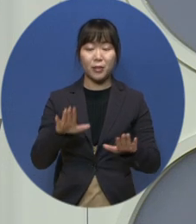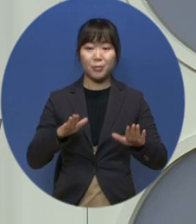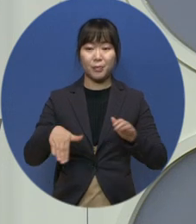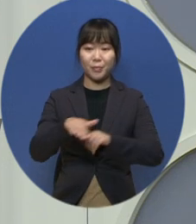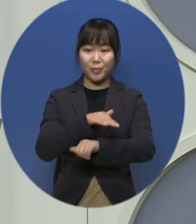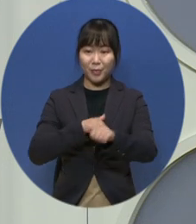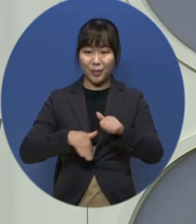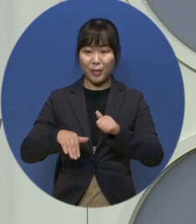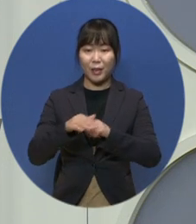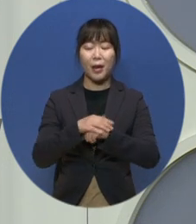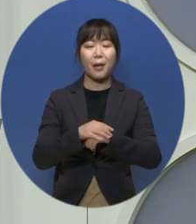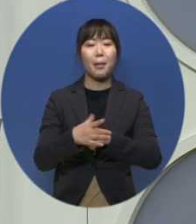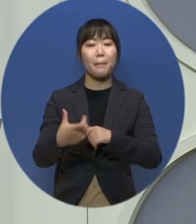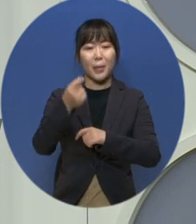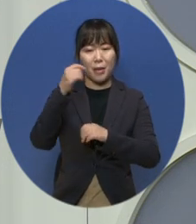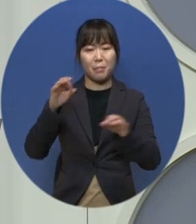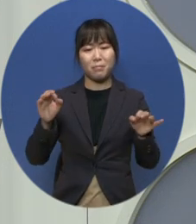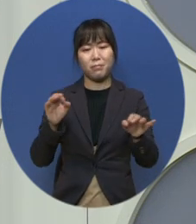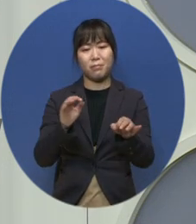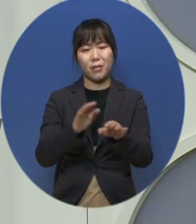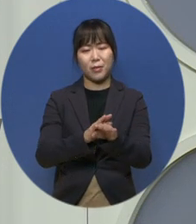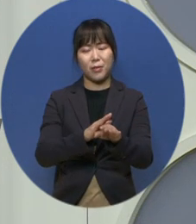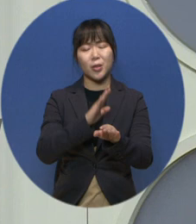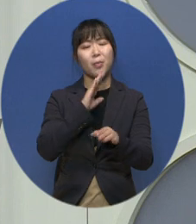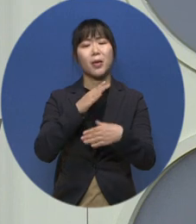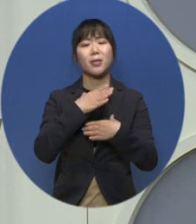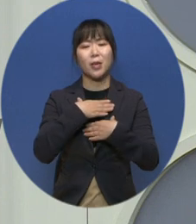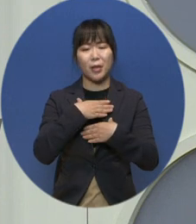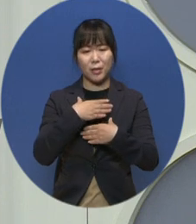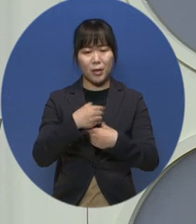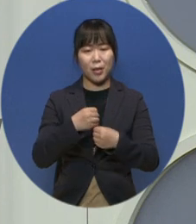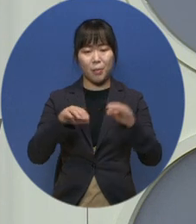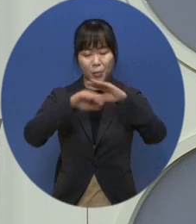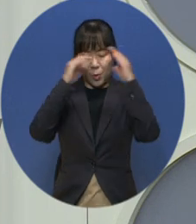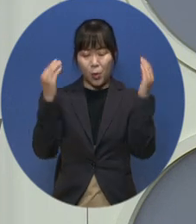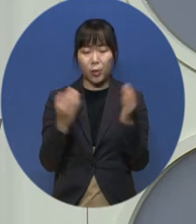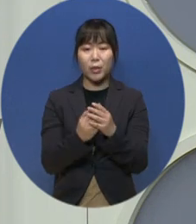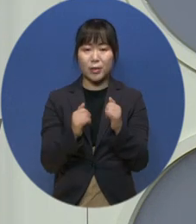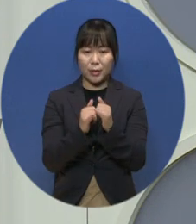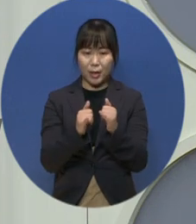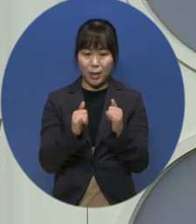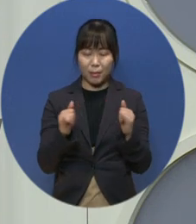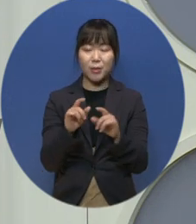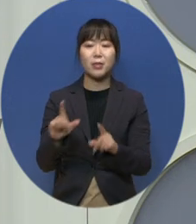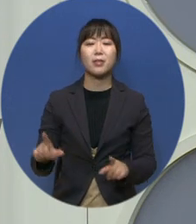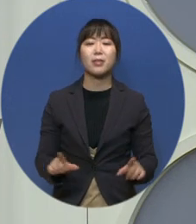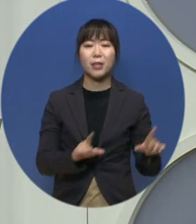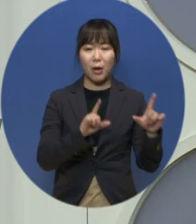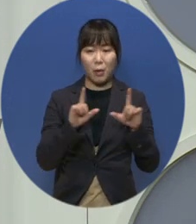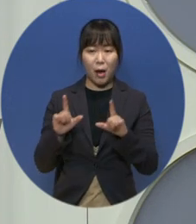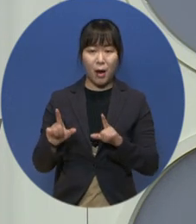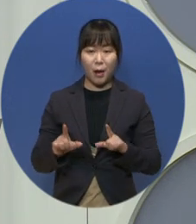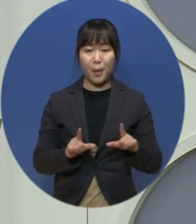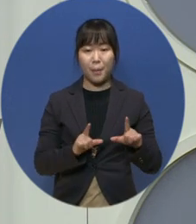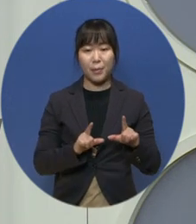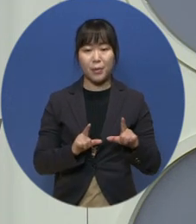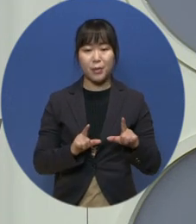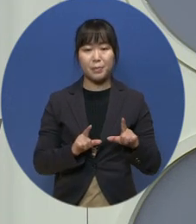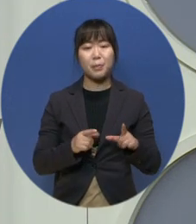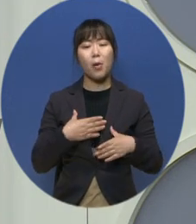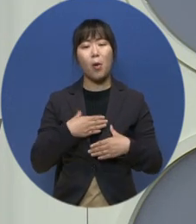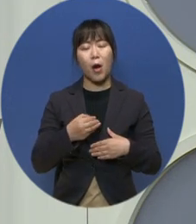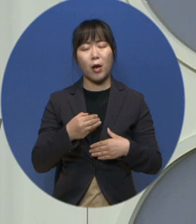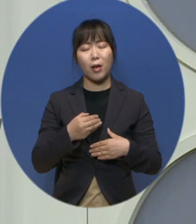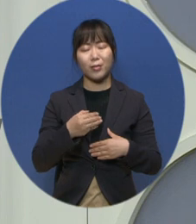좀 퇴치가 돼서 저희가 안전하게 모든 사람들이 스스럼 없이 생활할 수 있는 그런 게 빨리 와줬으면